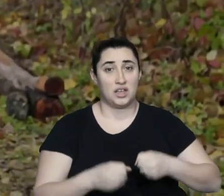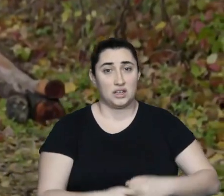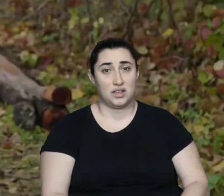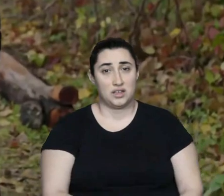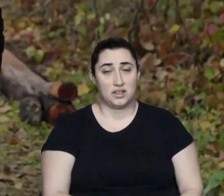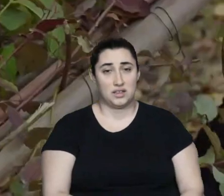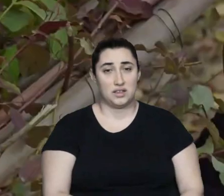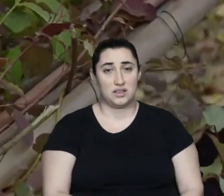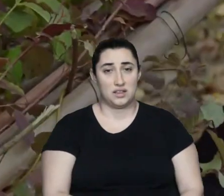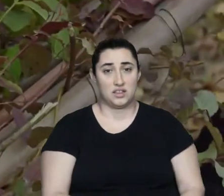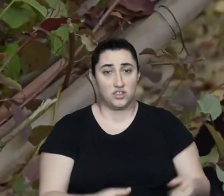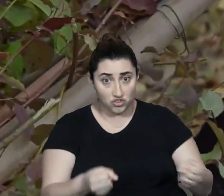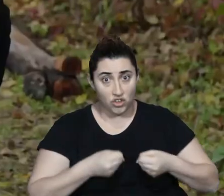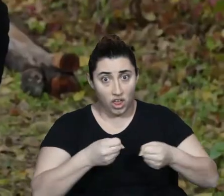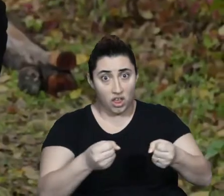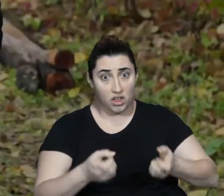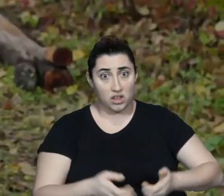ama çekemiyor. Çek.